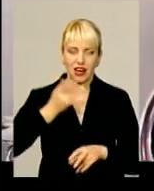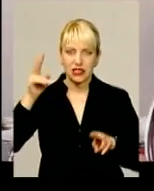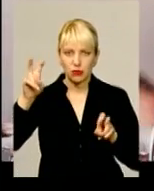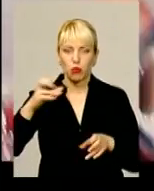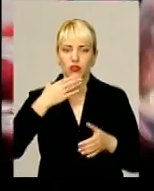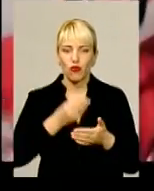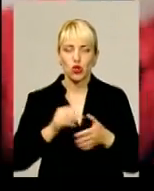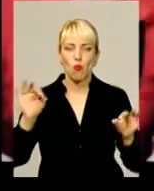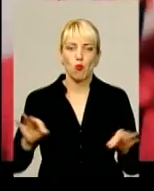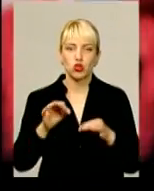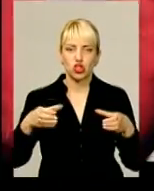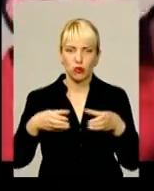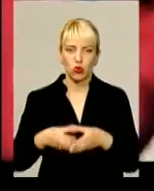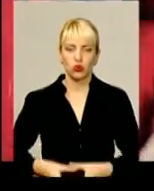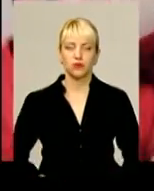музичним гуртом.